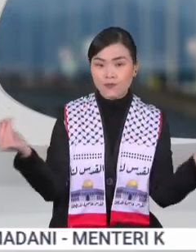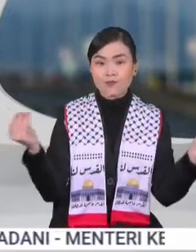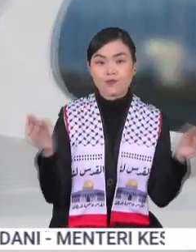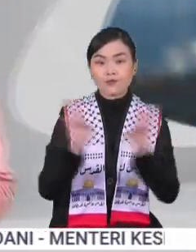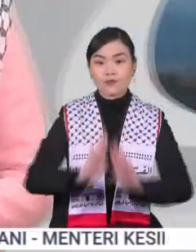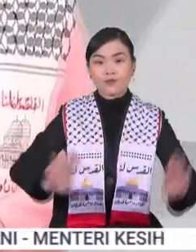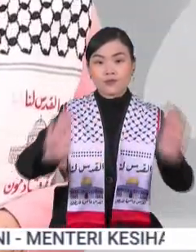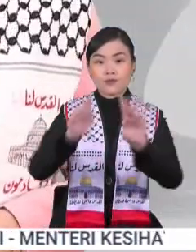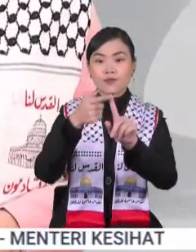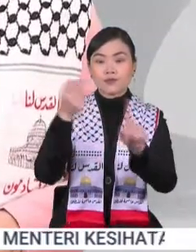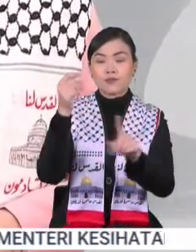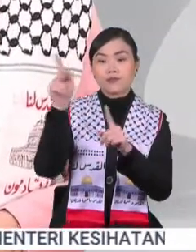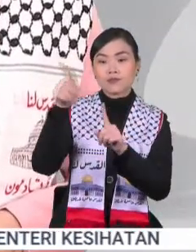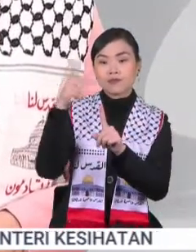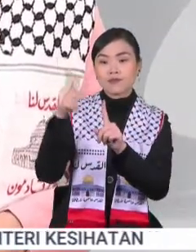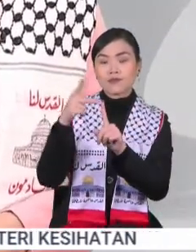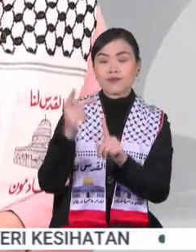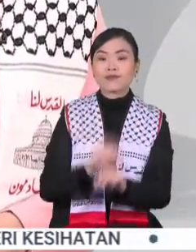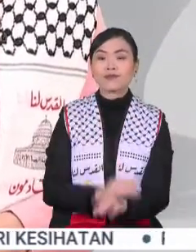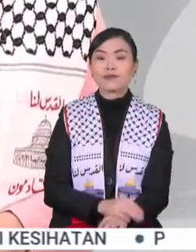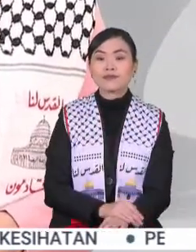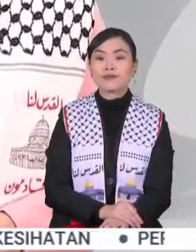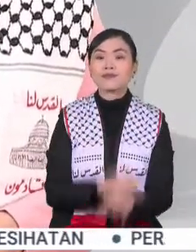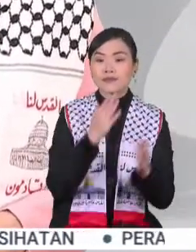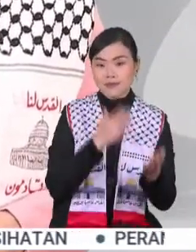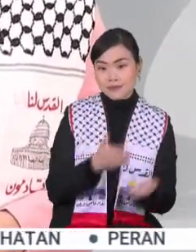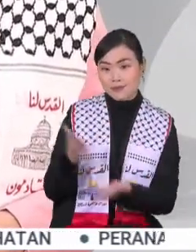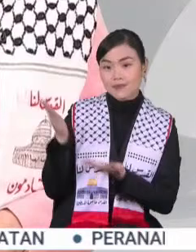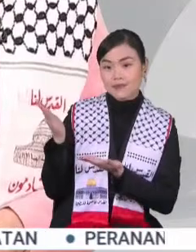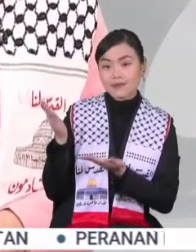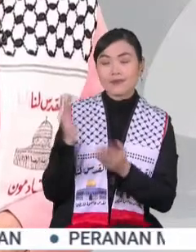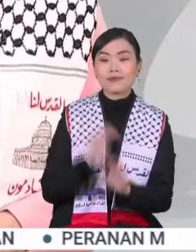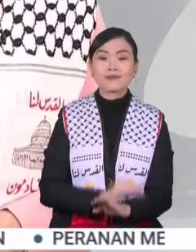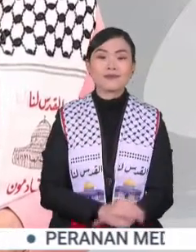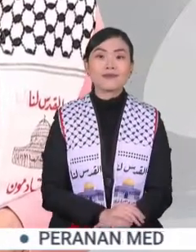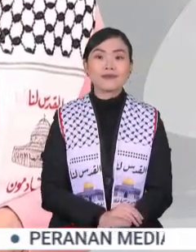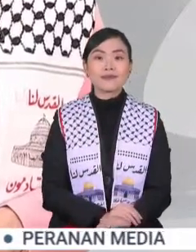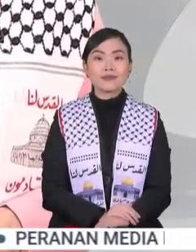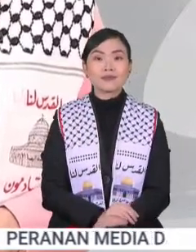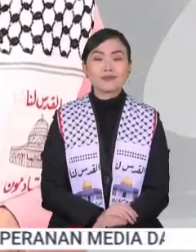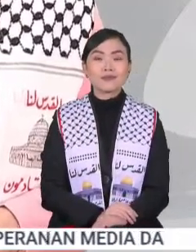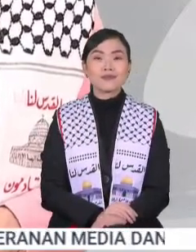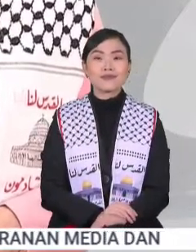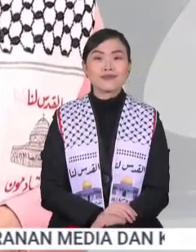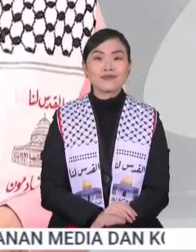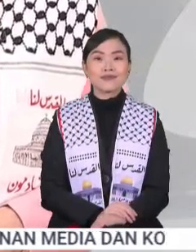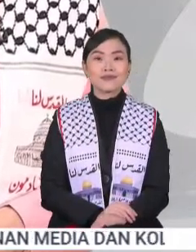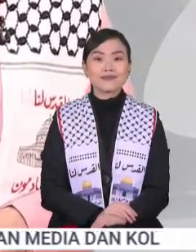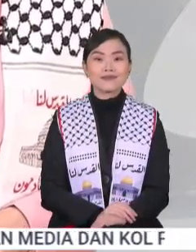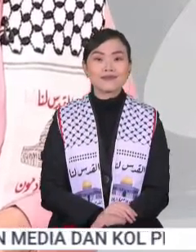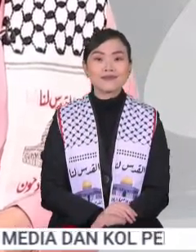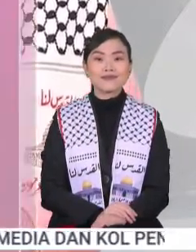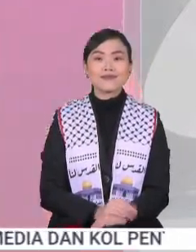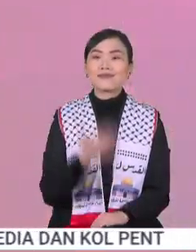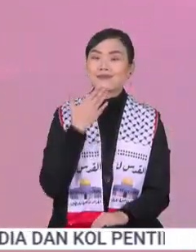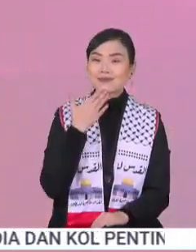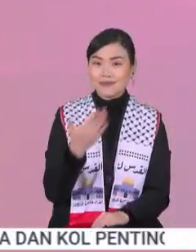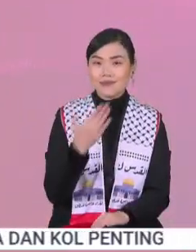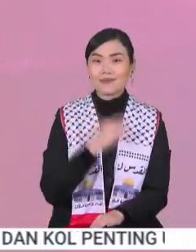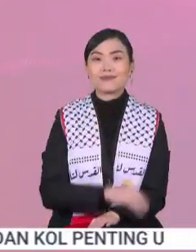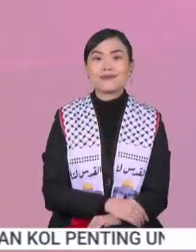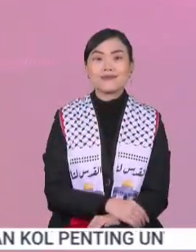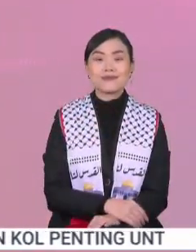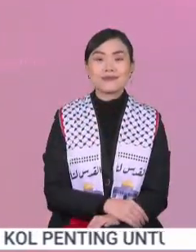Assalamualaikum dan salam Malaysia Madani kembali ke angkasapuri kota media Baik terima